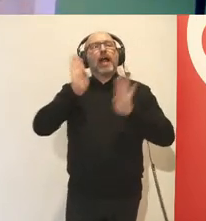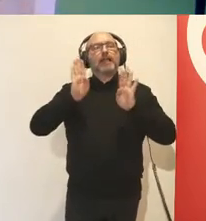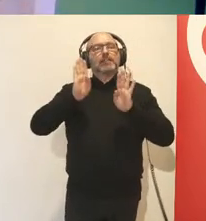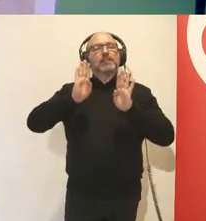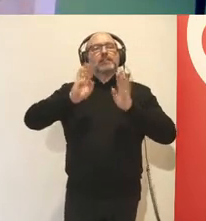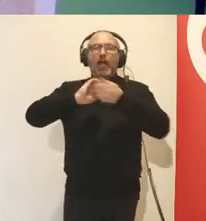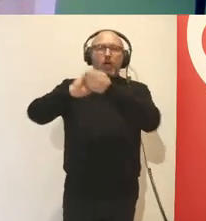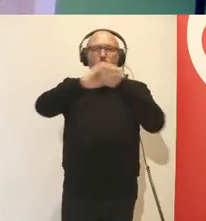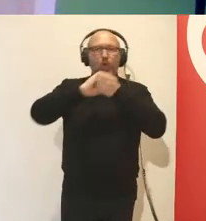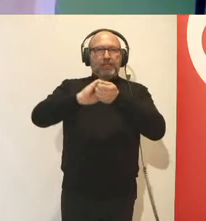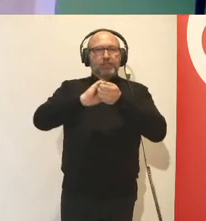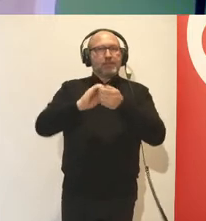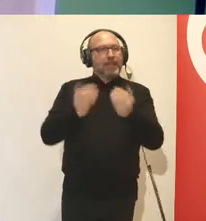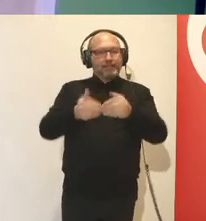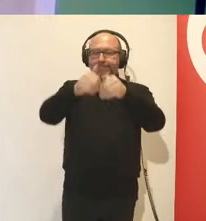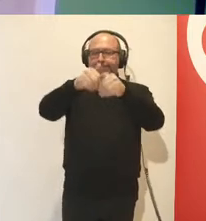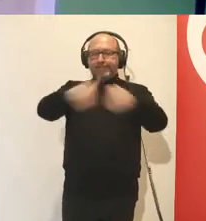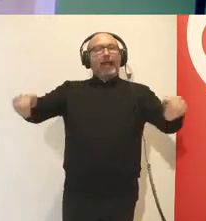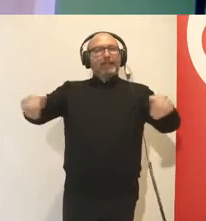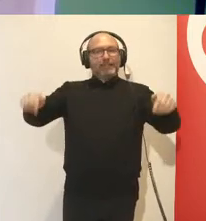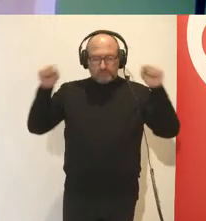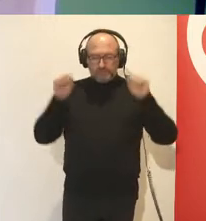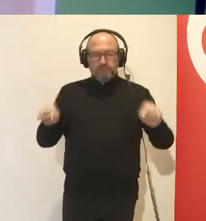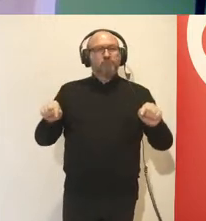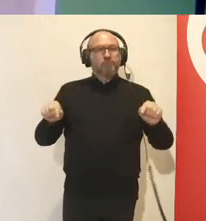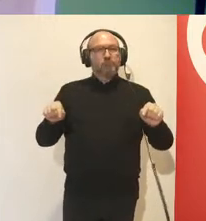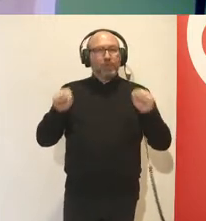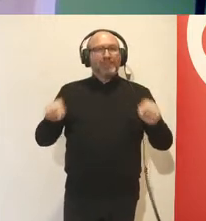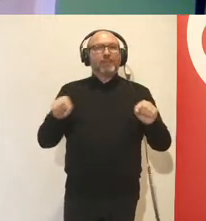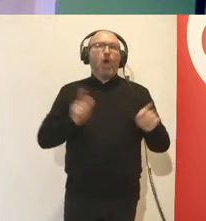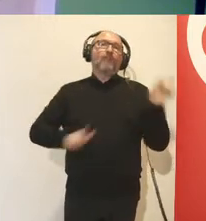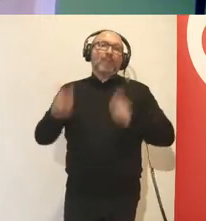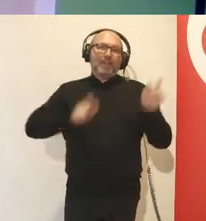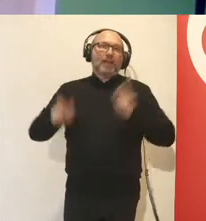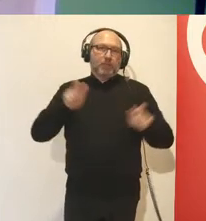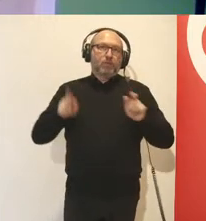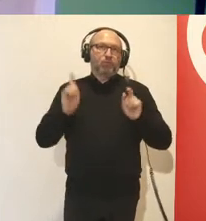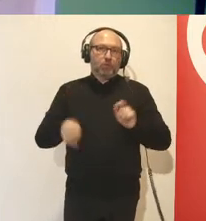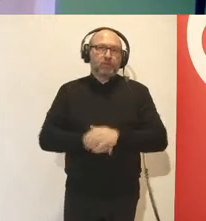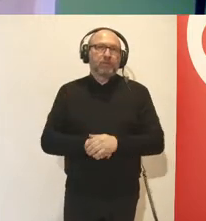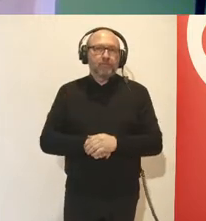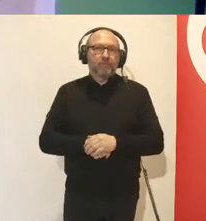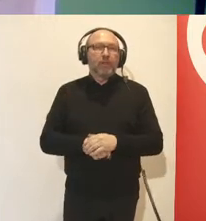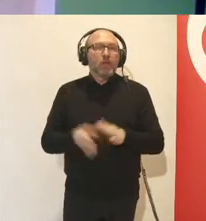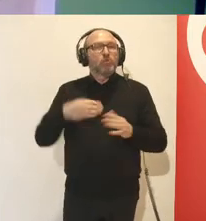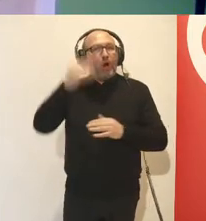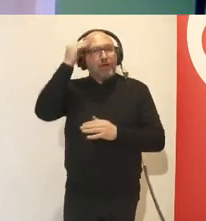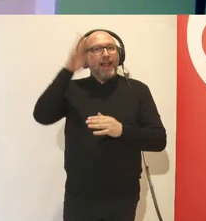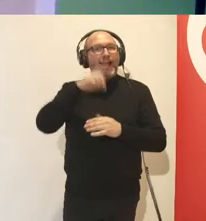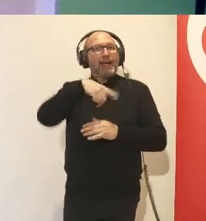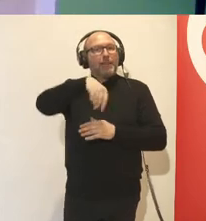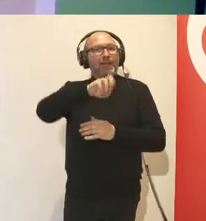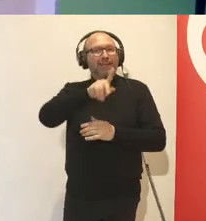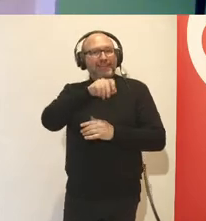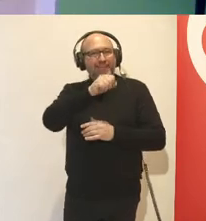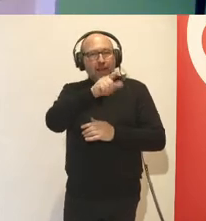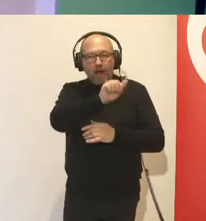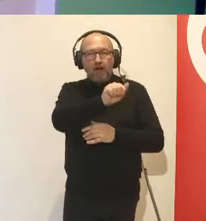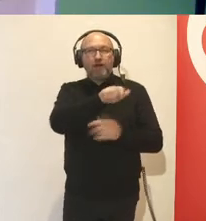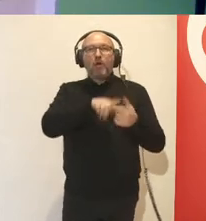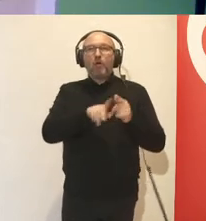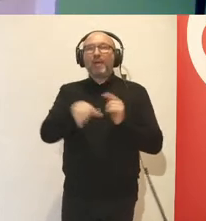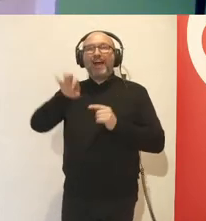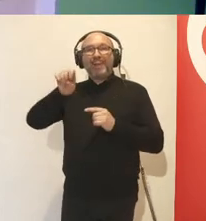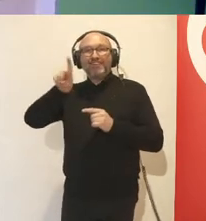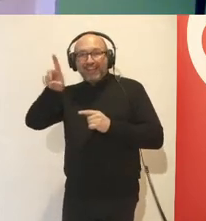rote linien zu markieren und die auch zu verteidigen und das ist ja eigentlich lehre die man aus dem man aber auch aus der afg hätte